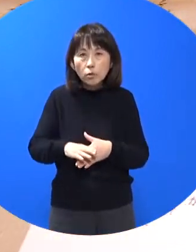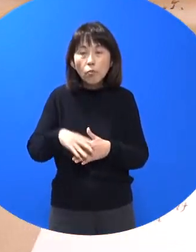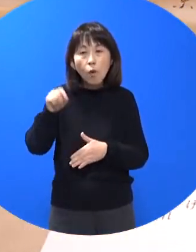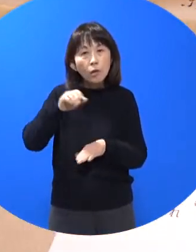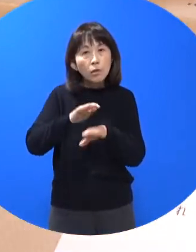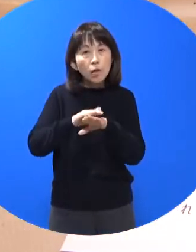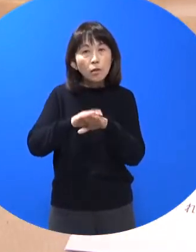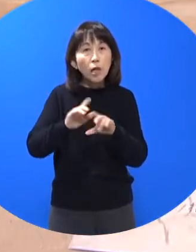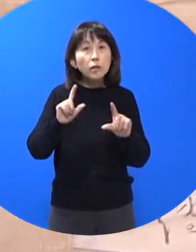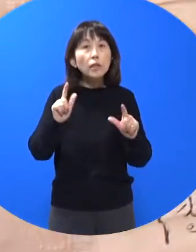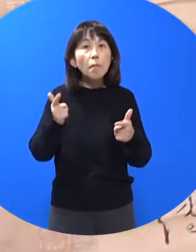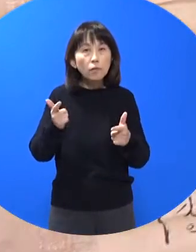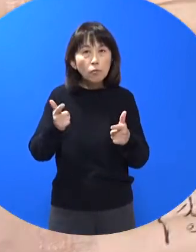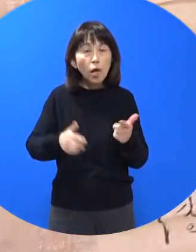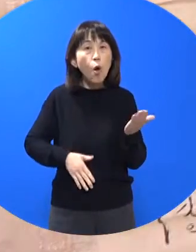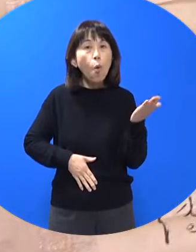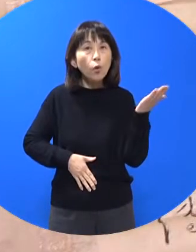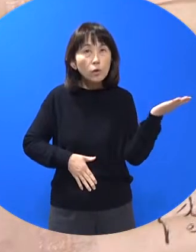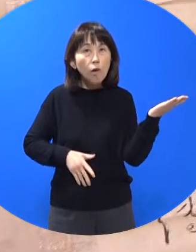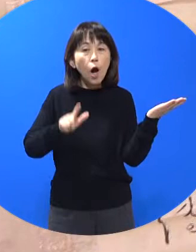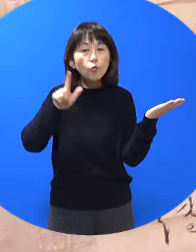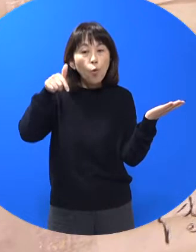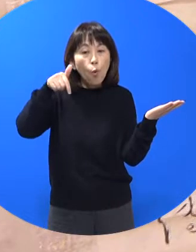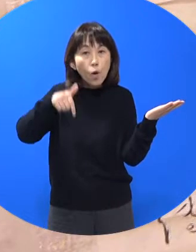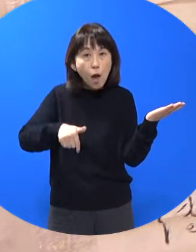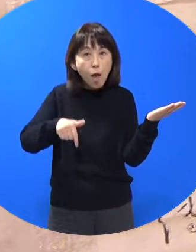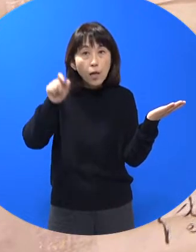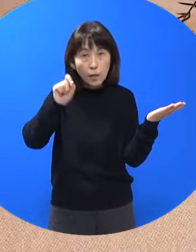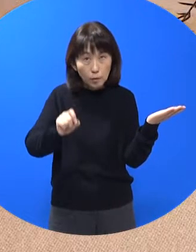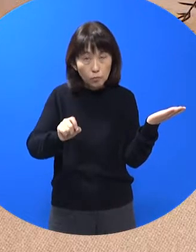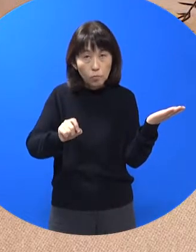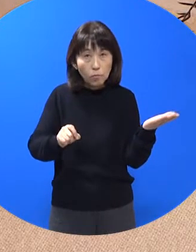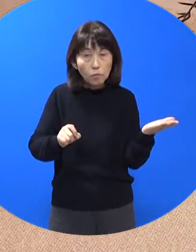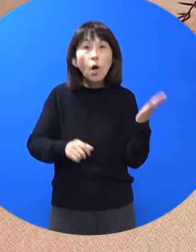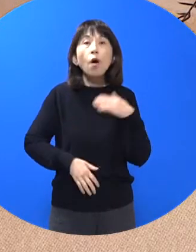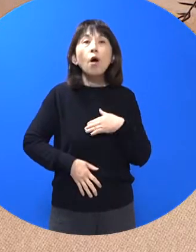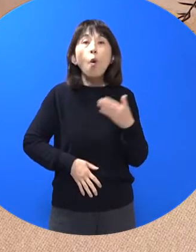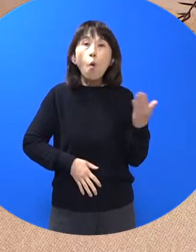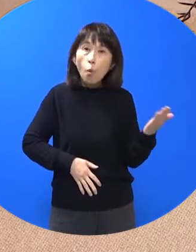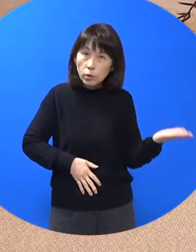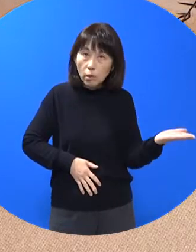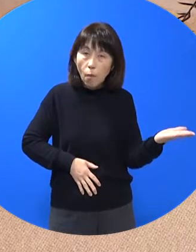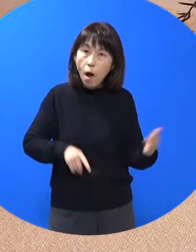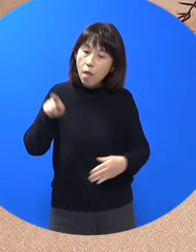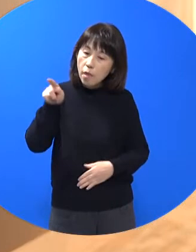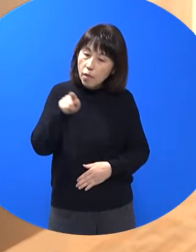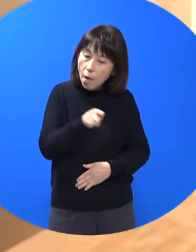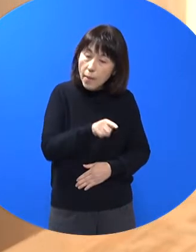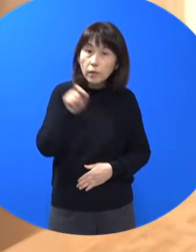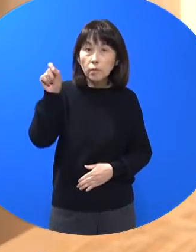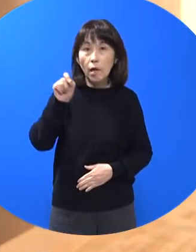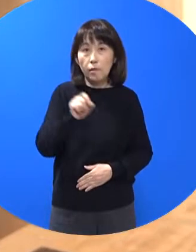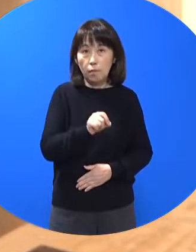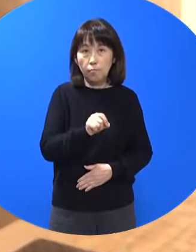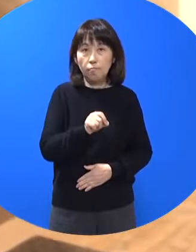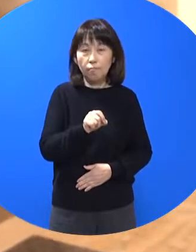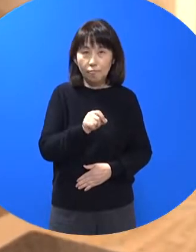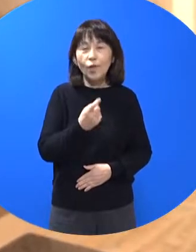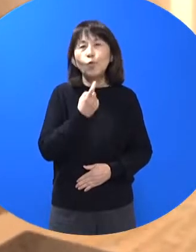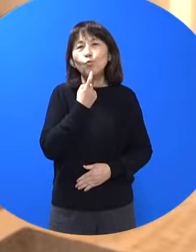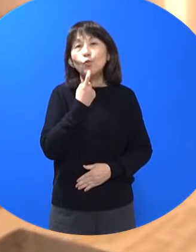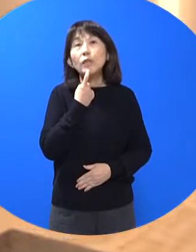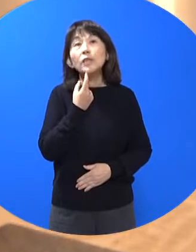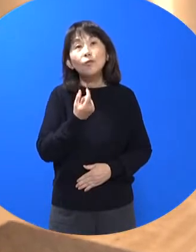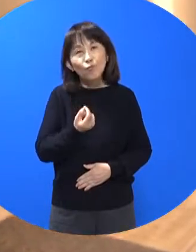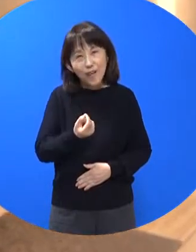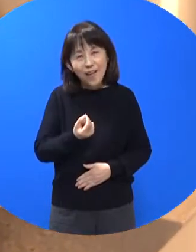いますよね、うん、上段下段になっているページと斜めになっていたりして、ちょっと不思議な感じです